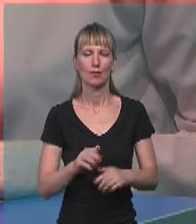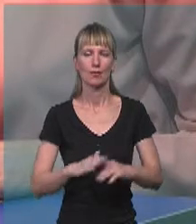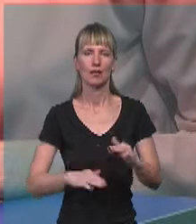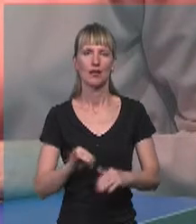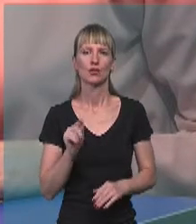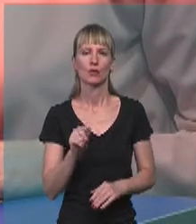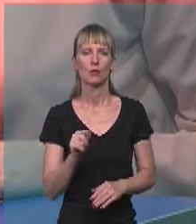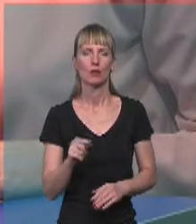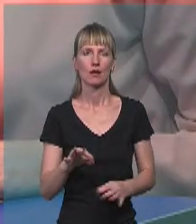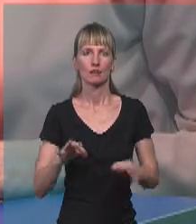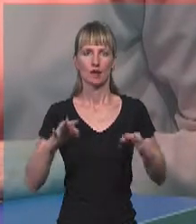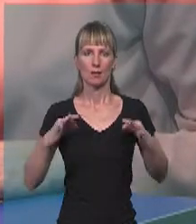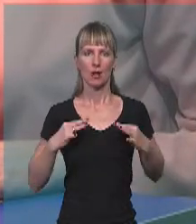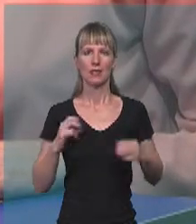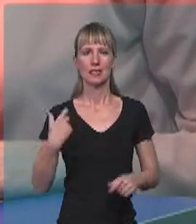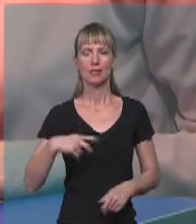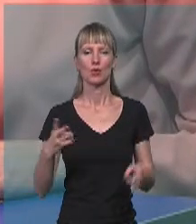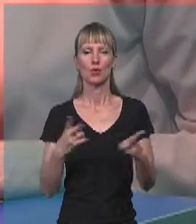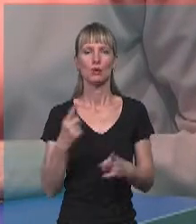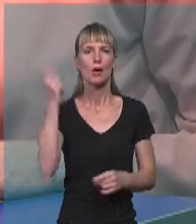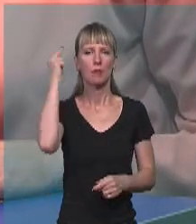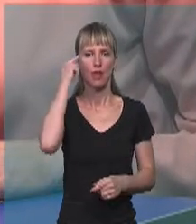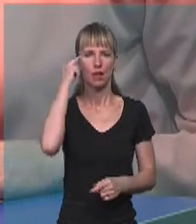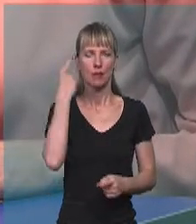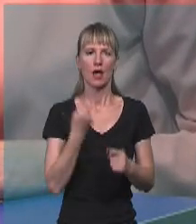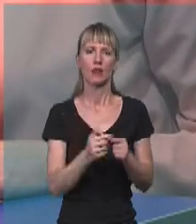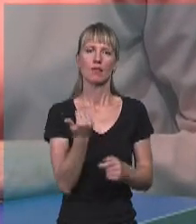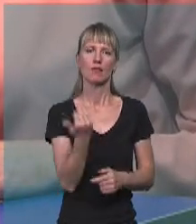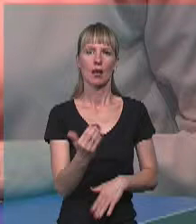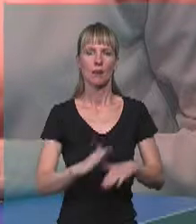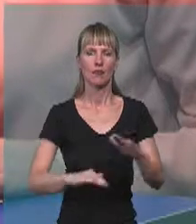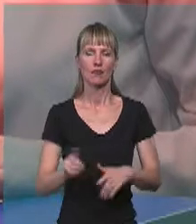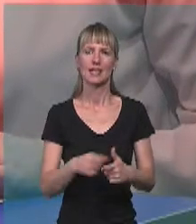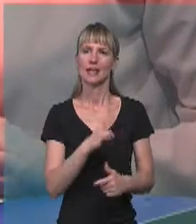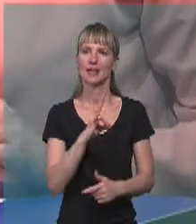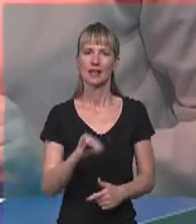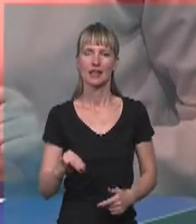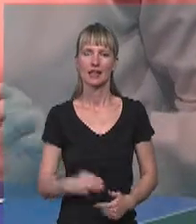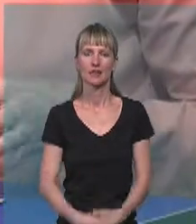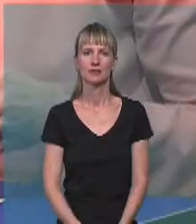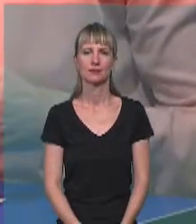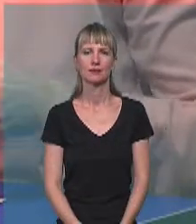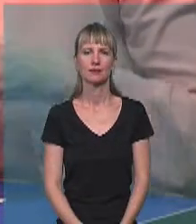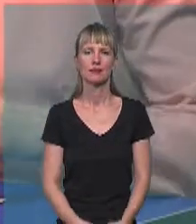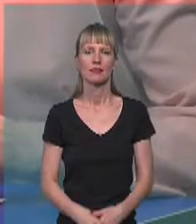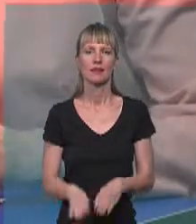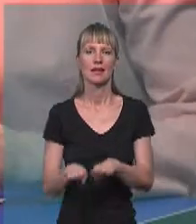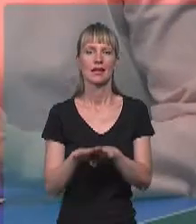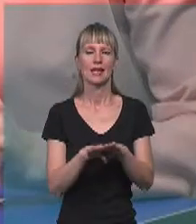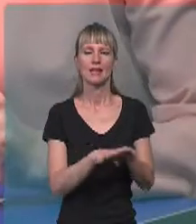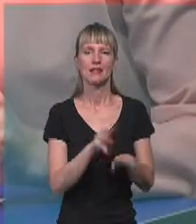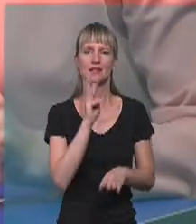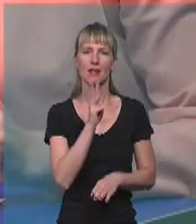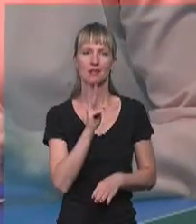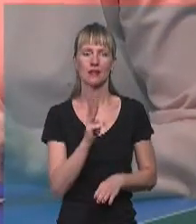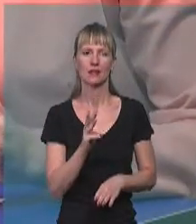тобі, приміряючи її на себе, тобі треба визначити, чи це твоя професія, чи ні. І тому рівень зарплатні. І зарплата,